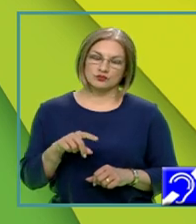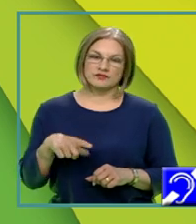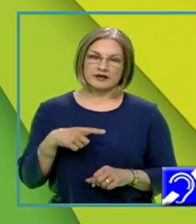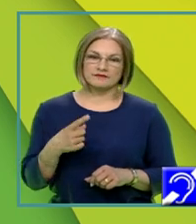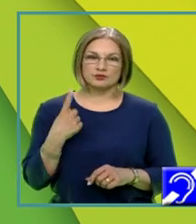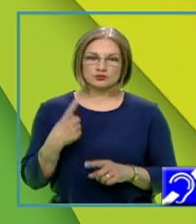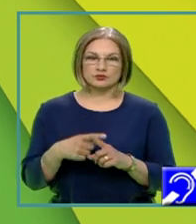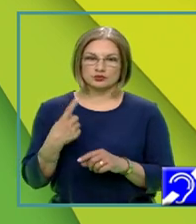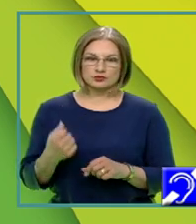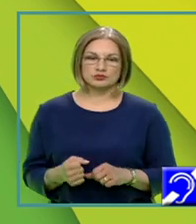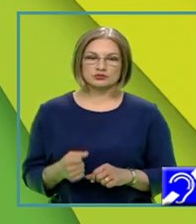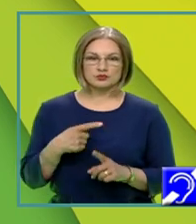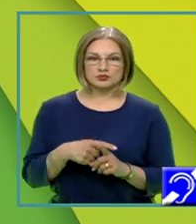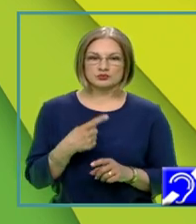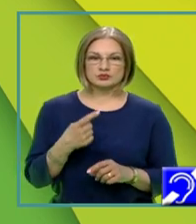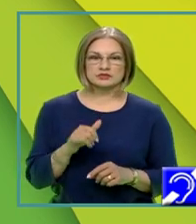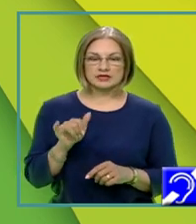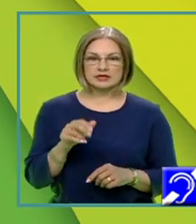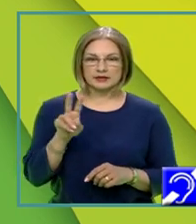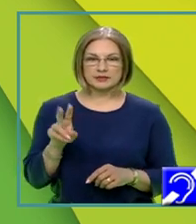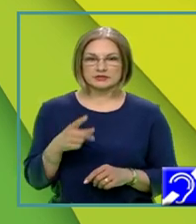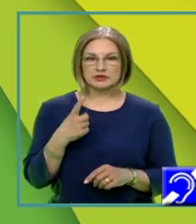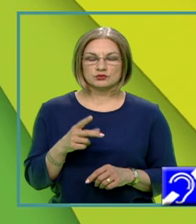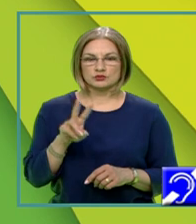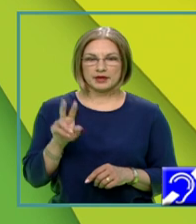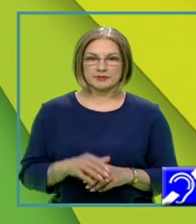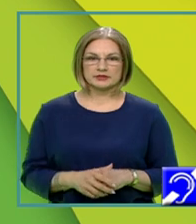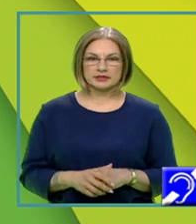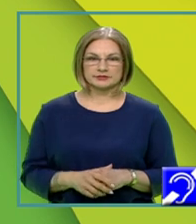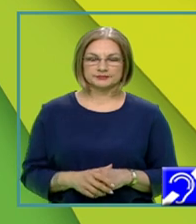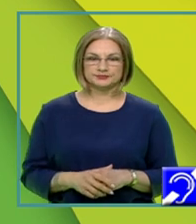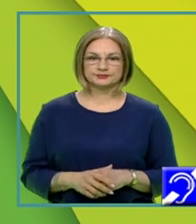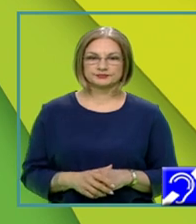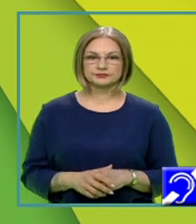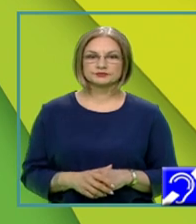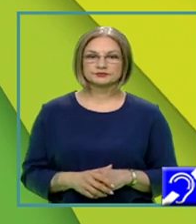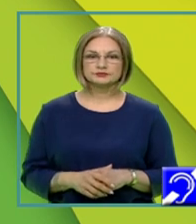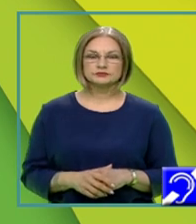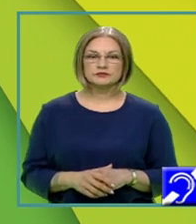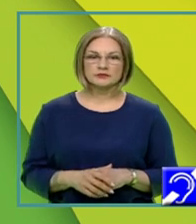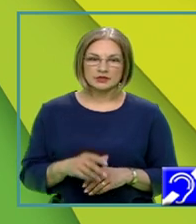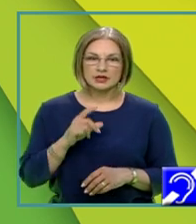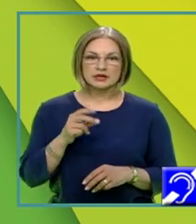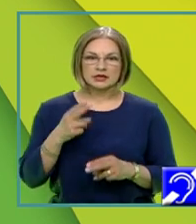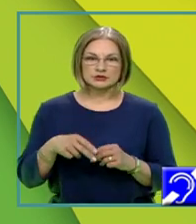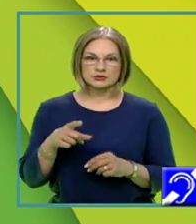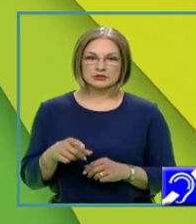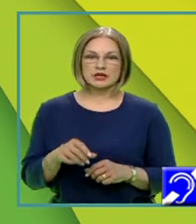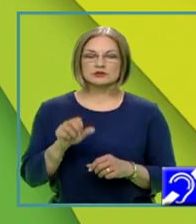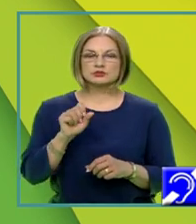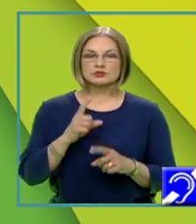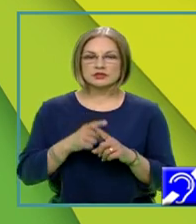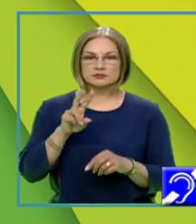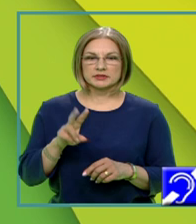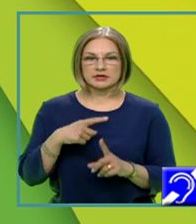1 plus 1 plus yp3 tot Adică 1 la pătrat 1 plus 1 știind că face doi și dejun obține x pătrat